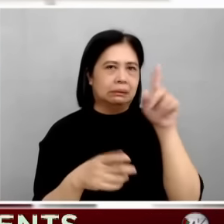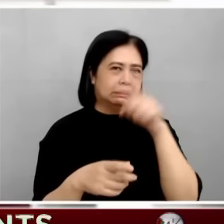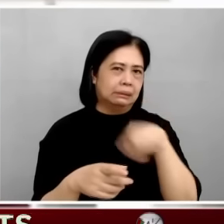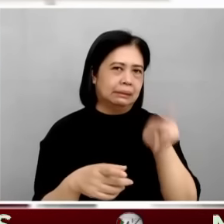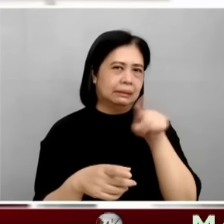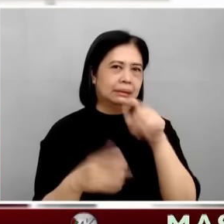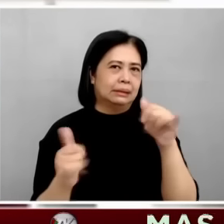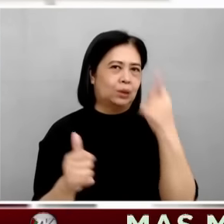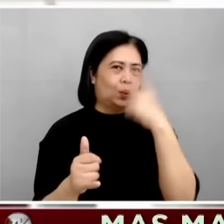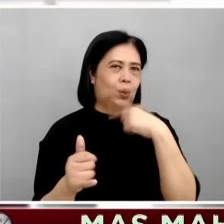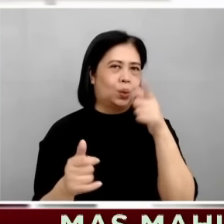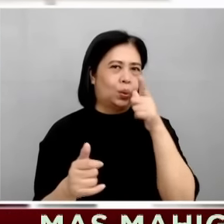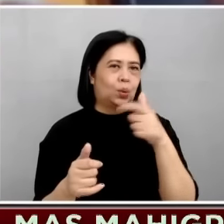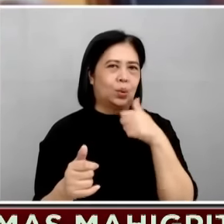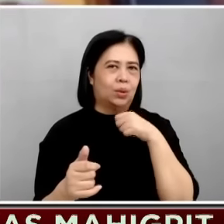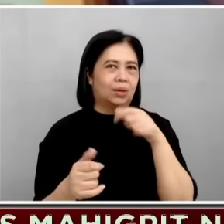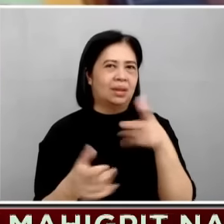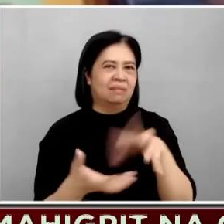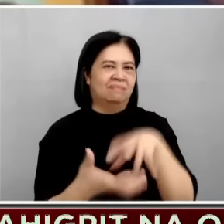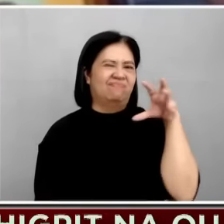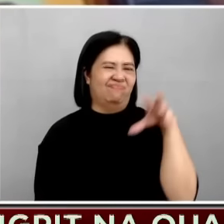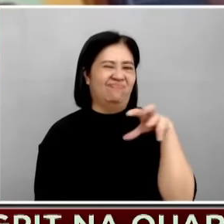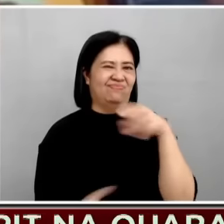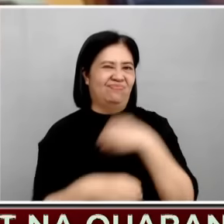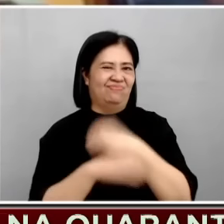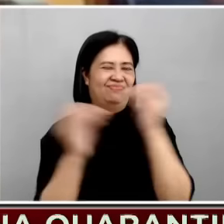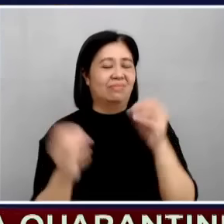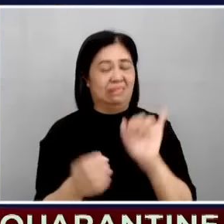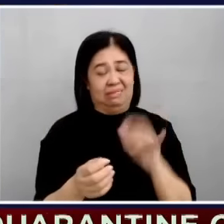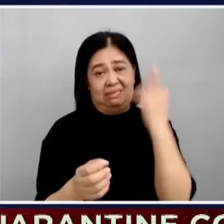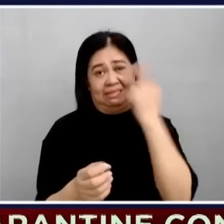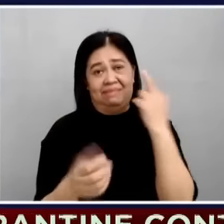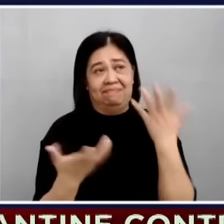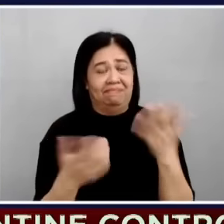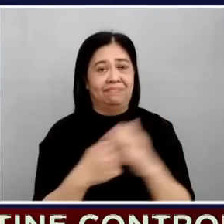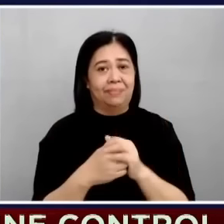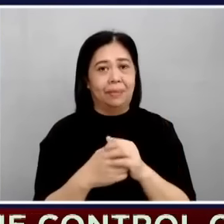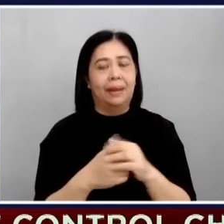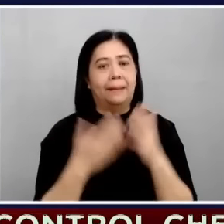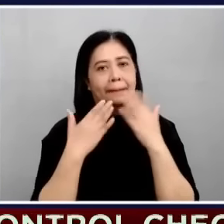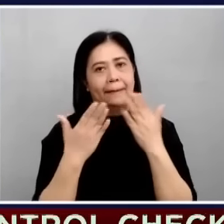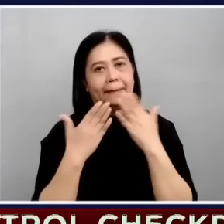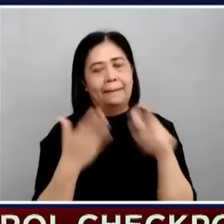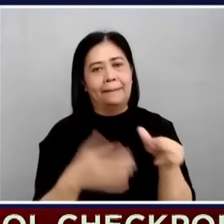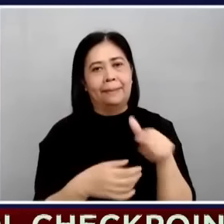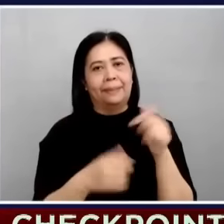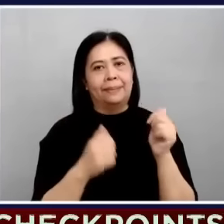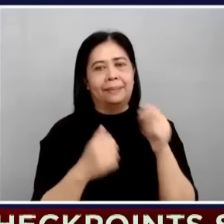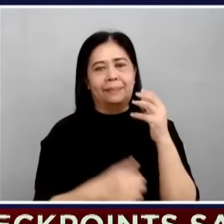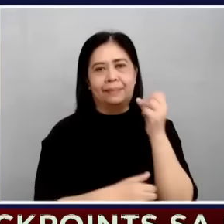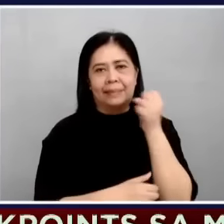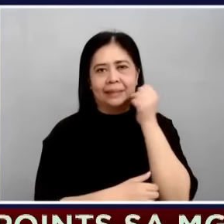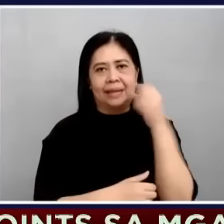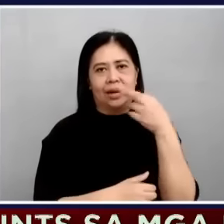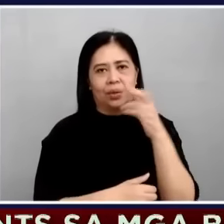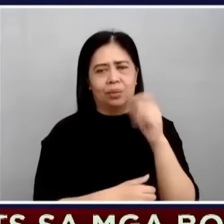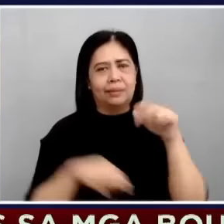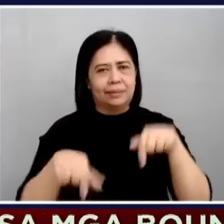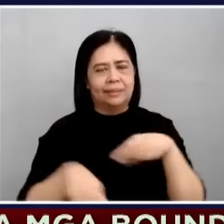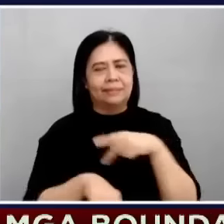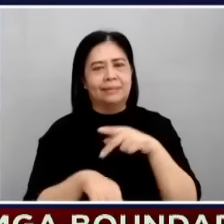she still looks like a woman of privilege. I believe that there's a reason for everything. Pasasalamat lang ni Mega na andito pa rin ang puso niya sa